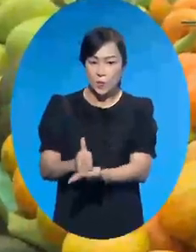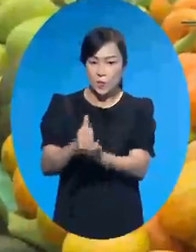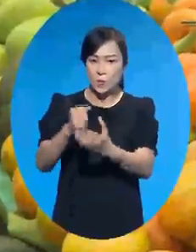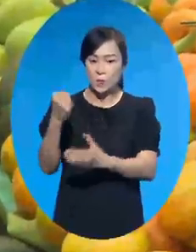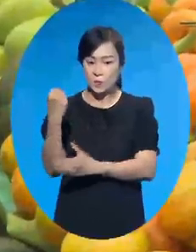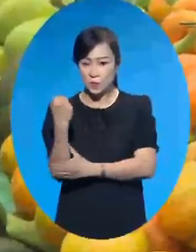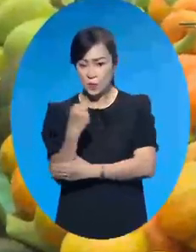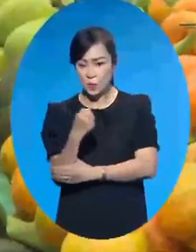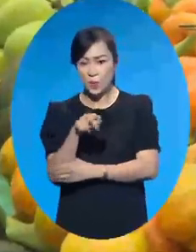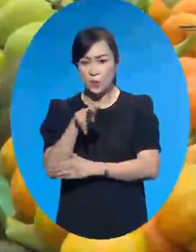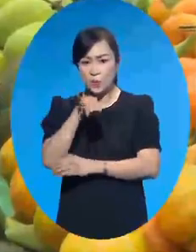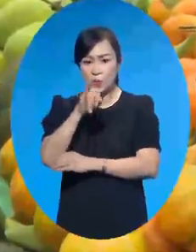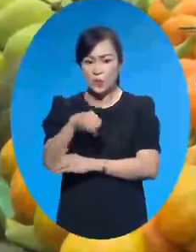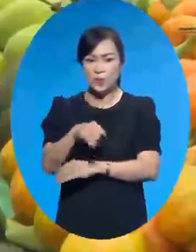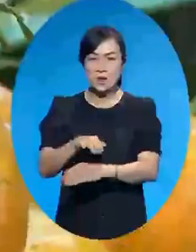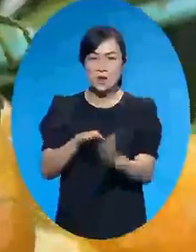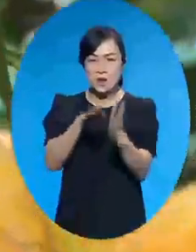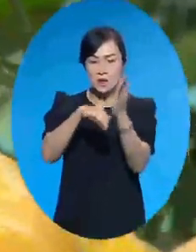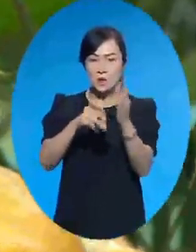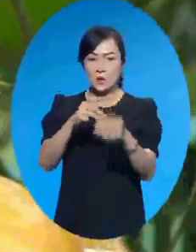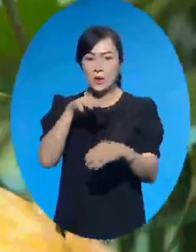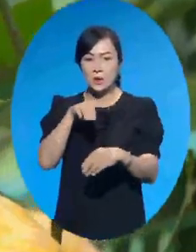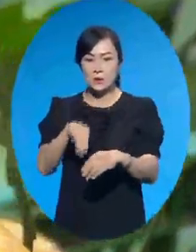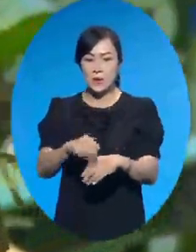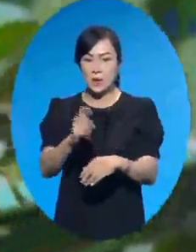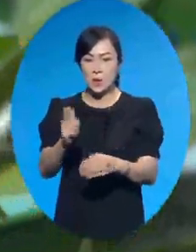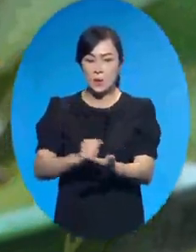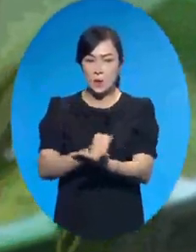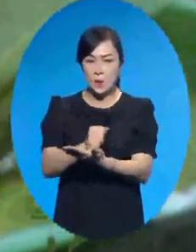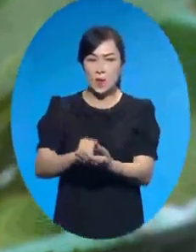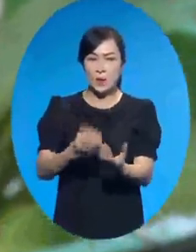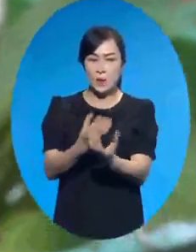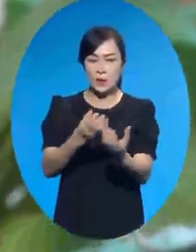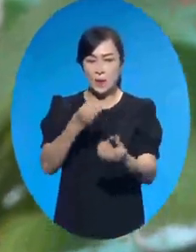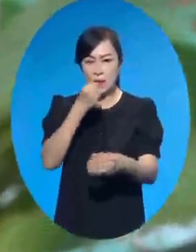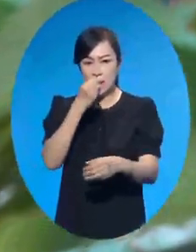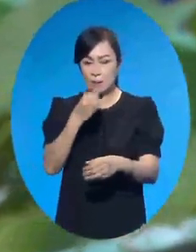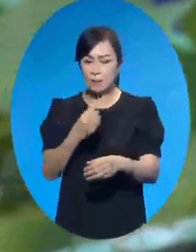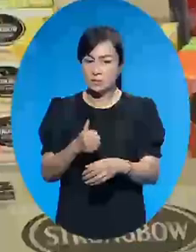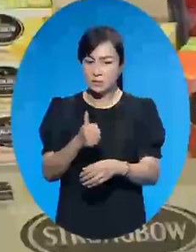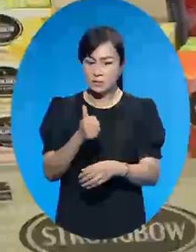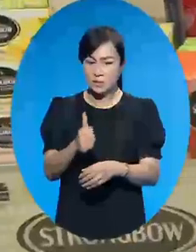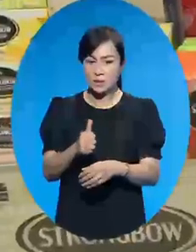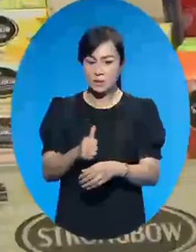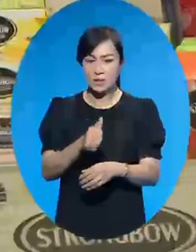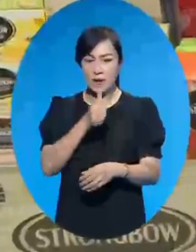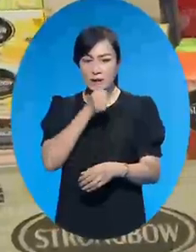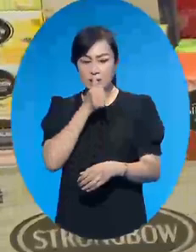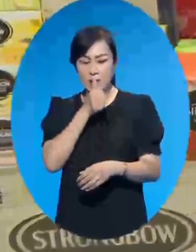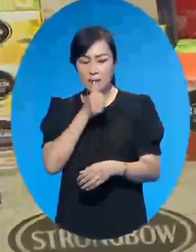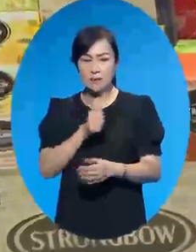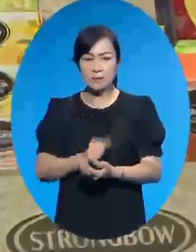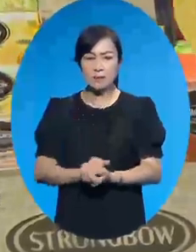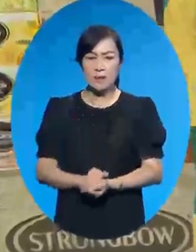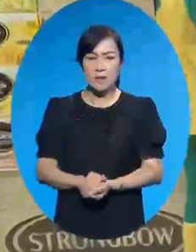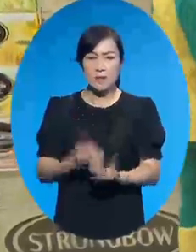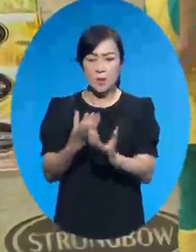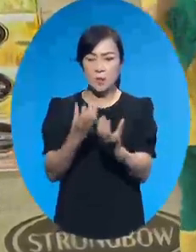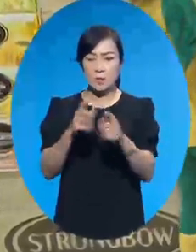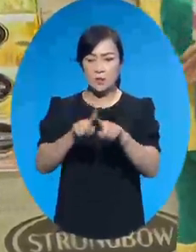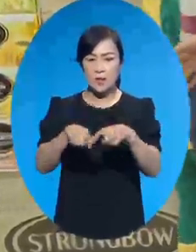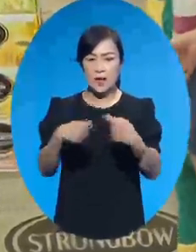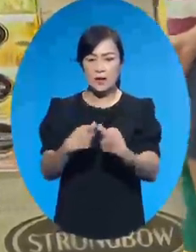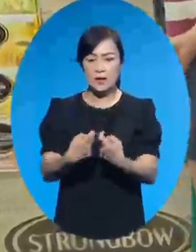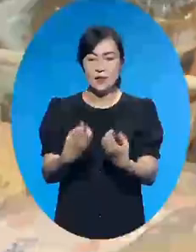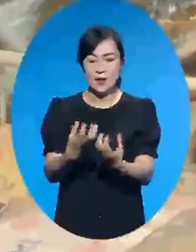lớn. Đáng chú ý là các chương trình khuyến mãi, bình ổn giá gạo và các mặt hàng thực phẩm tươi sống, thực phẩm chay mùa Vu Lan, đồ dùng gia đình, hàng